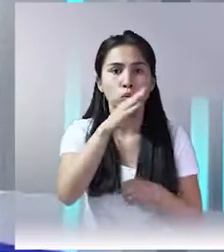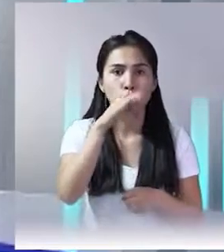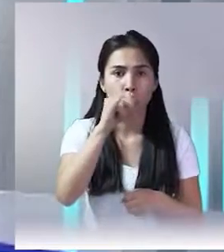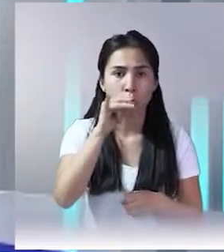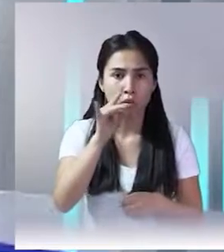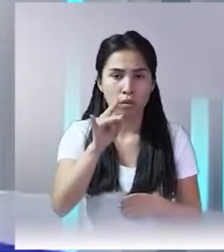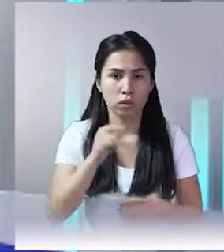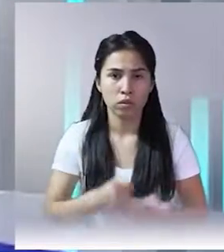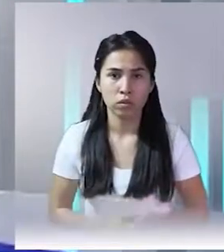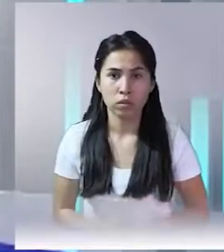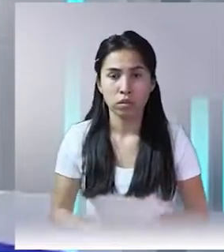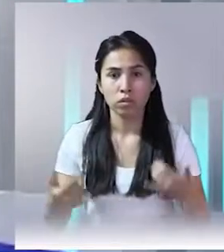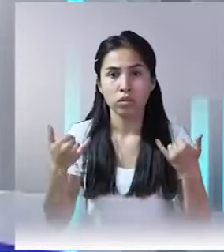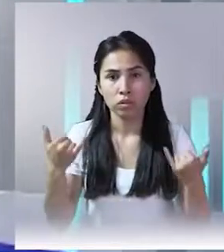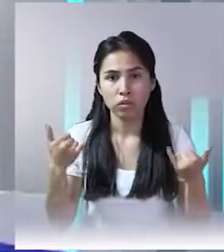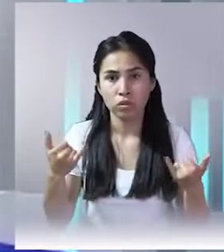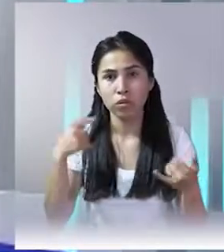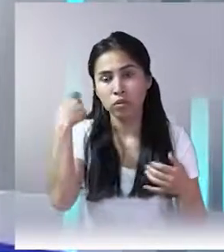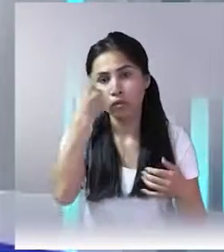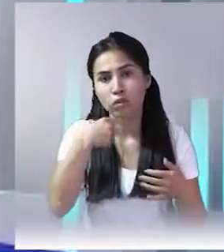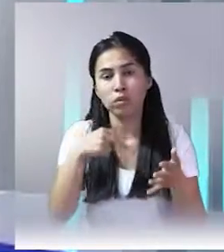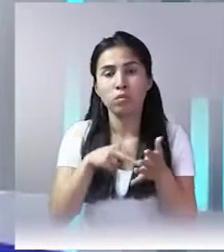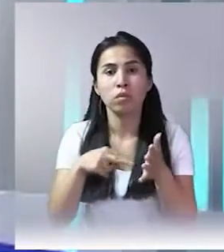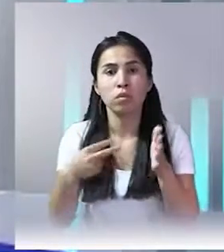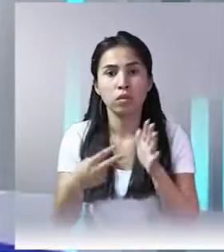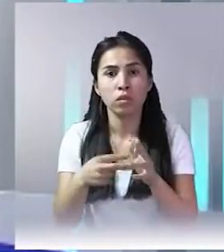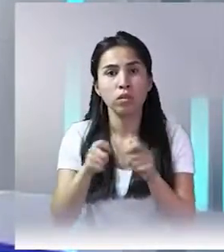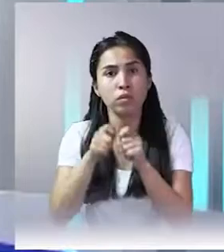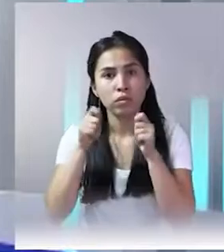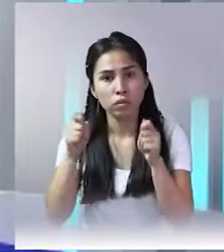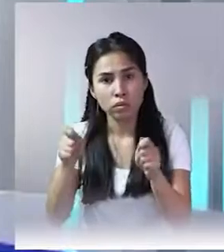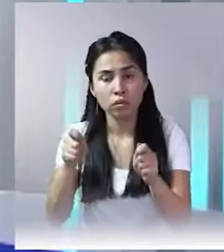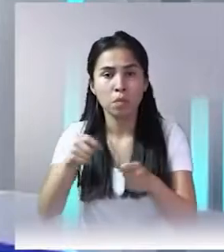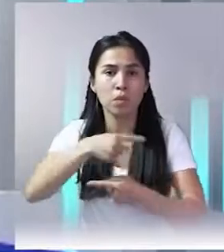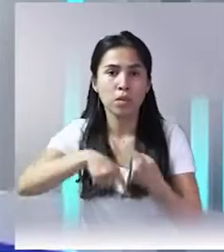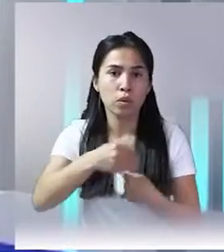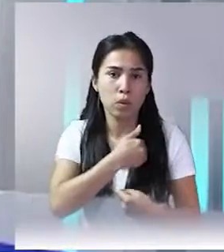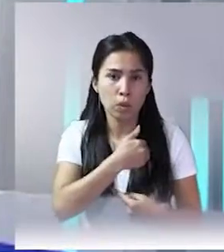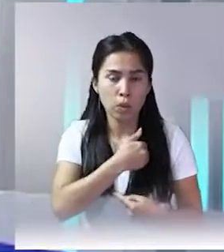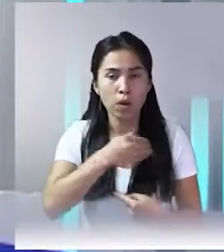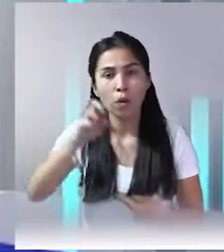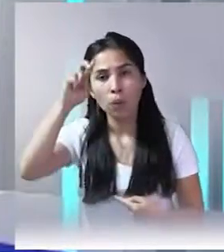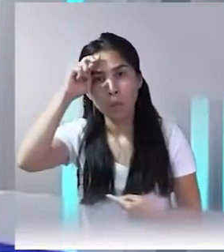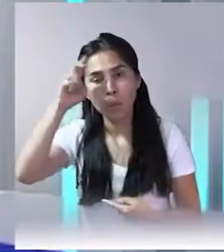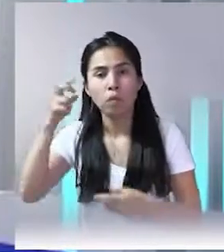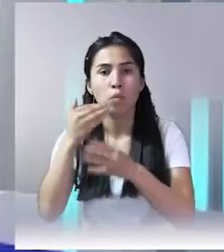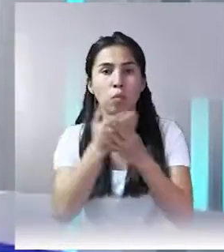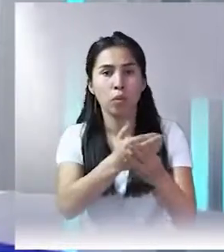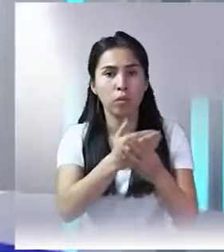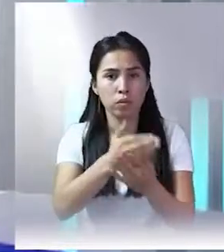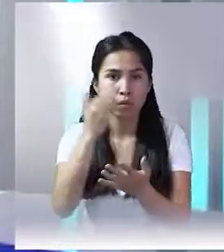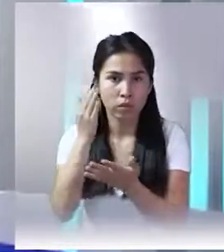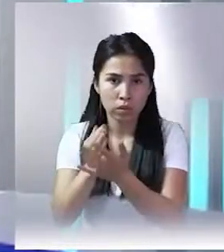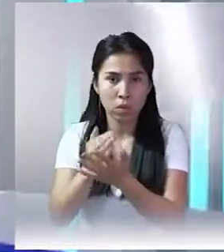Қазір жеке ісін ашуға бекінген азаматтарға мемлекеттен қолдау көп. Әлеуметтің әлеуетін арттыру мақсатында да бір шама бағдарламалар